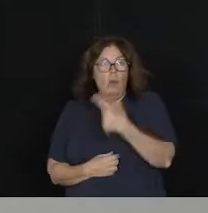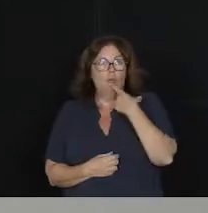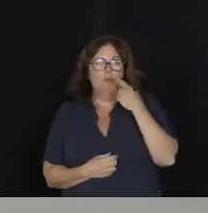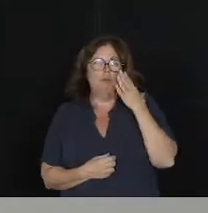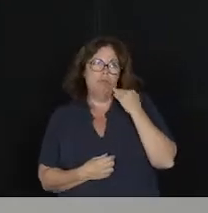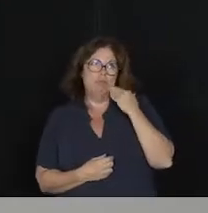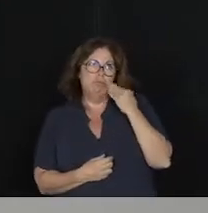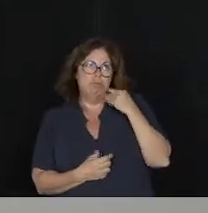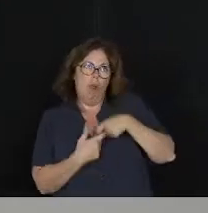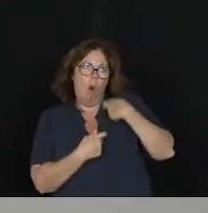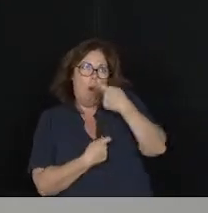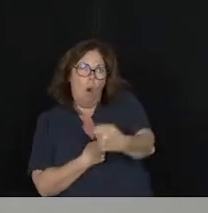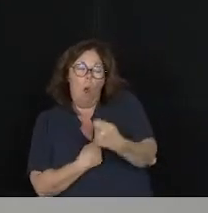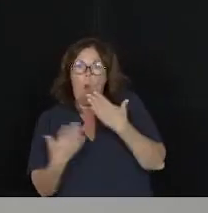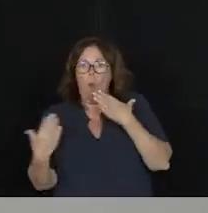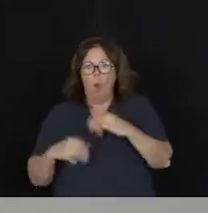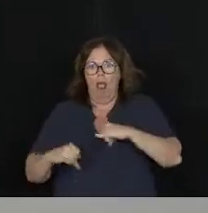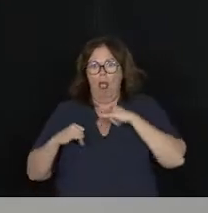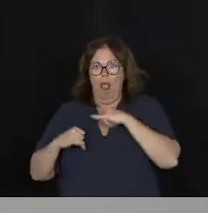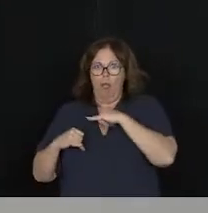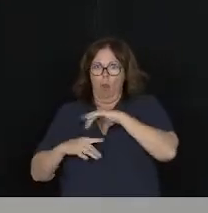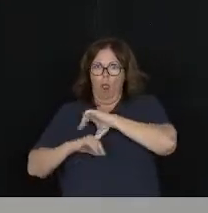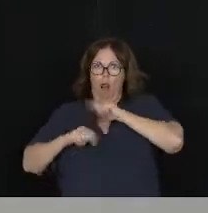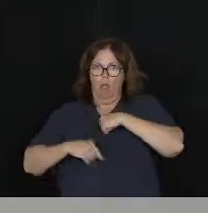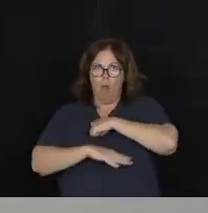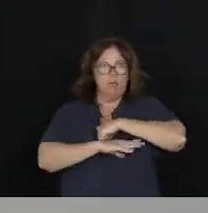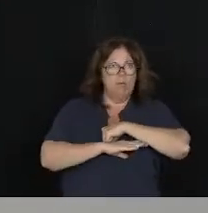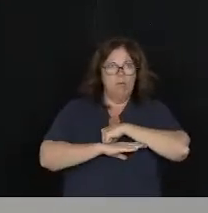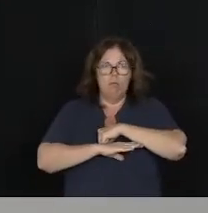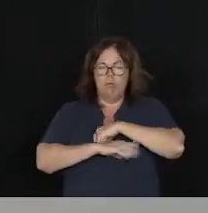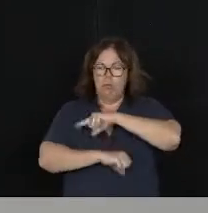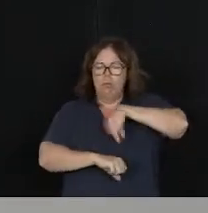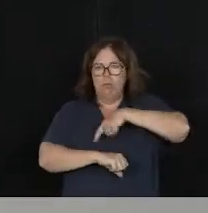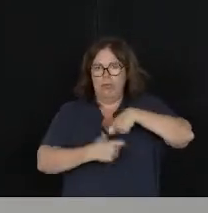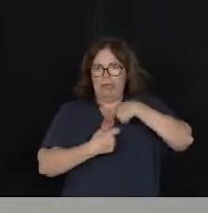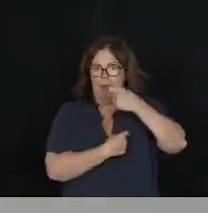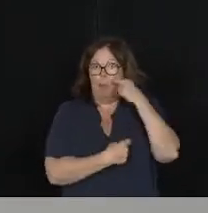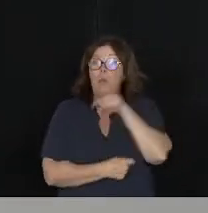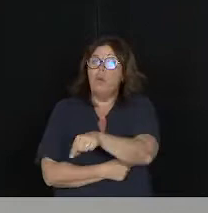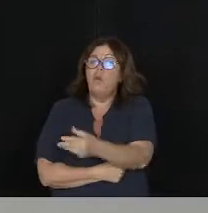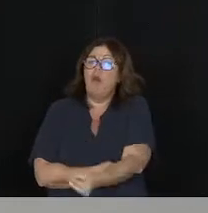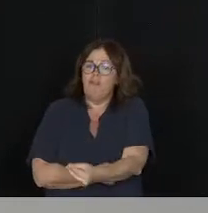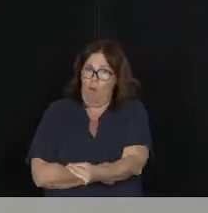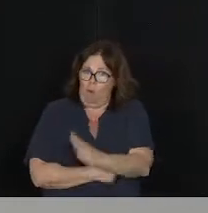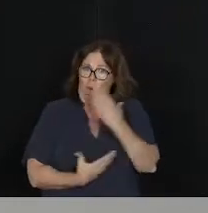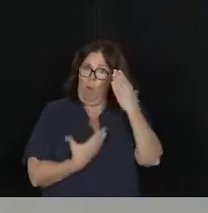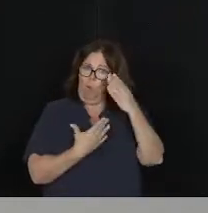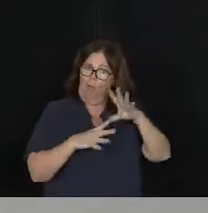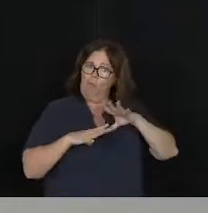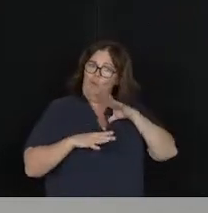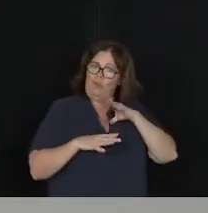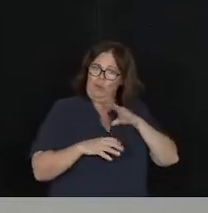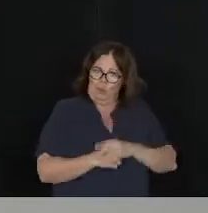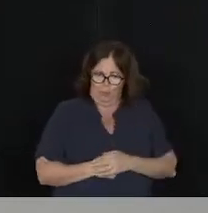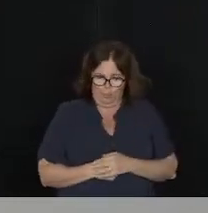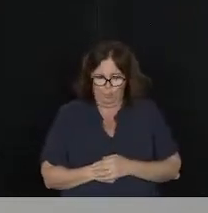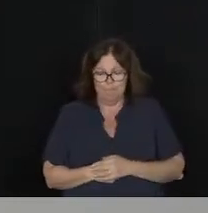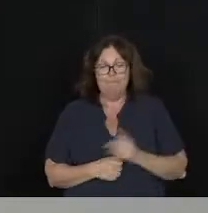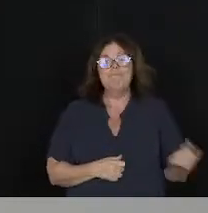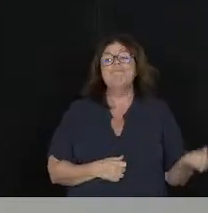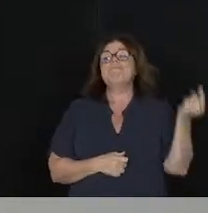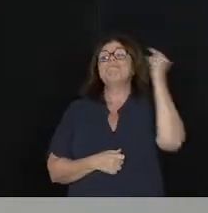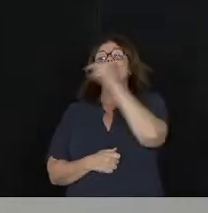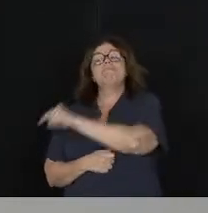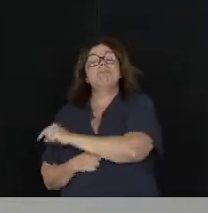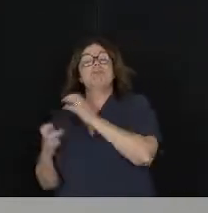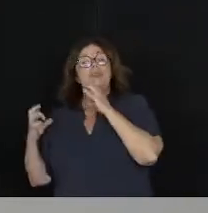en proportion de leur très jeune âge. Alors, par bien des aspects, les temporalités de guerre